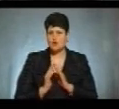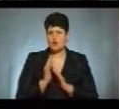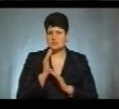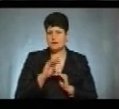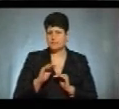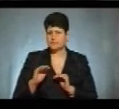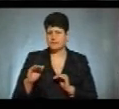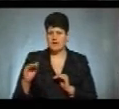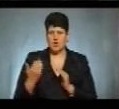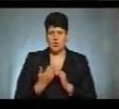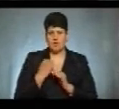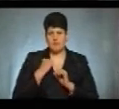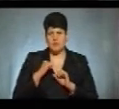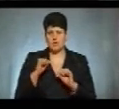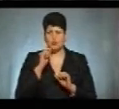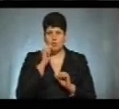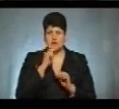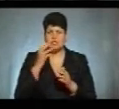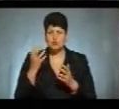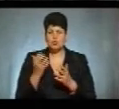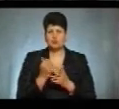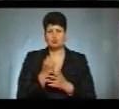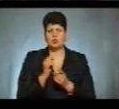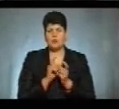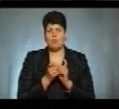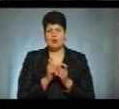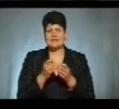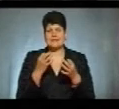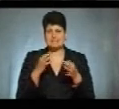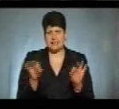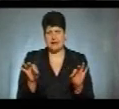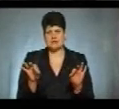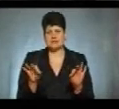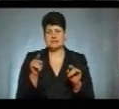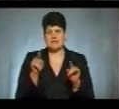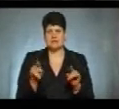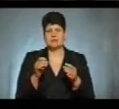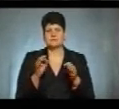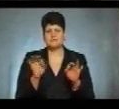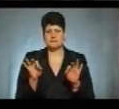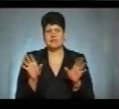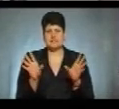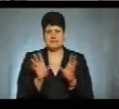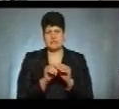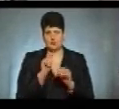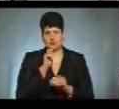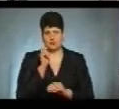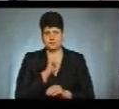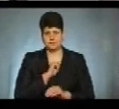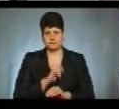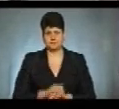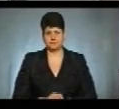нових патріотів України, які здобувають, які борються за незалежність, за її суверенітет, за її цілісність.